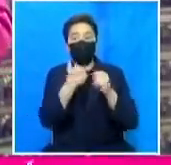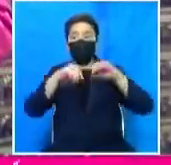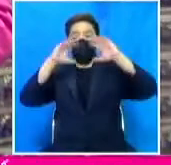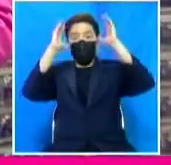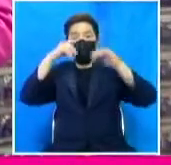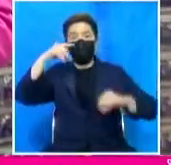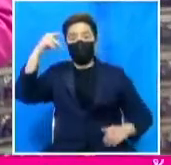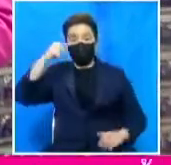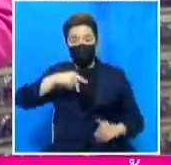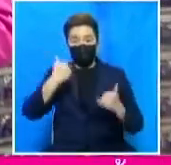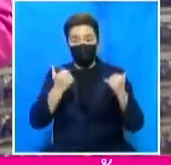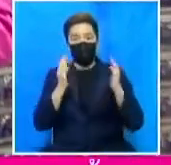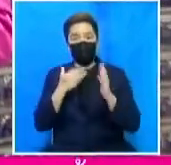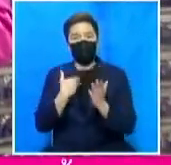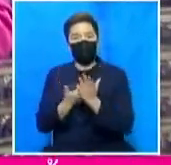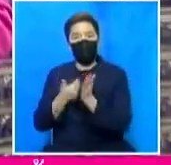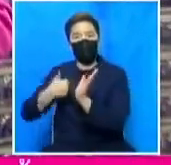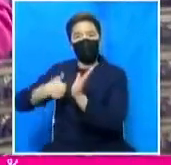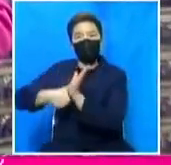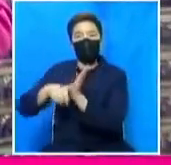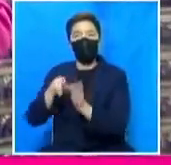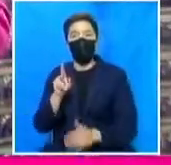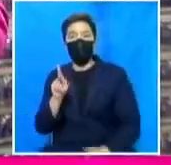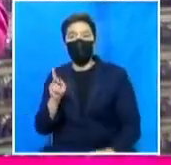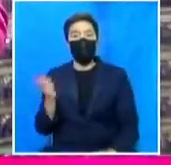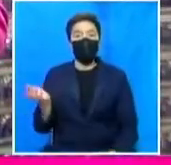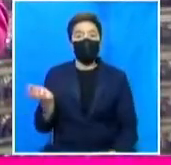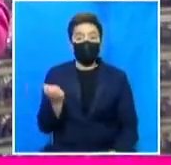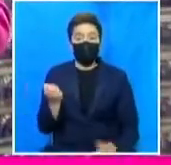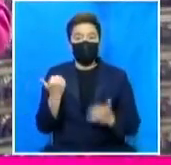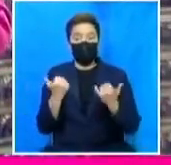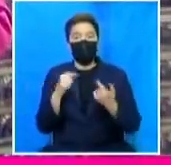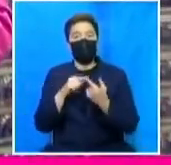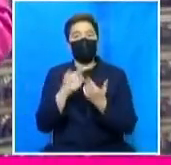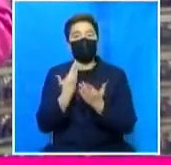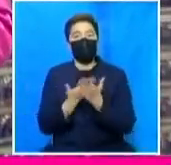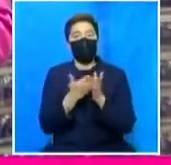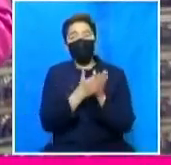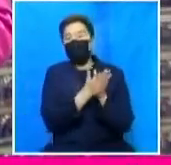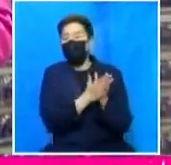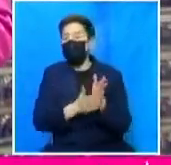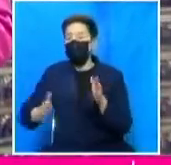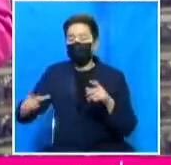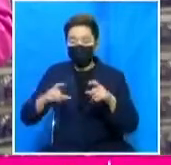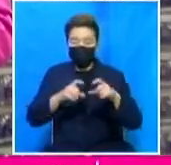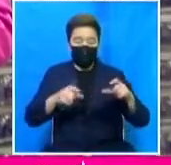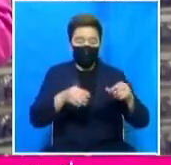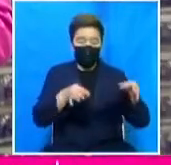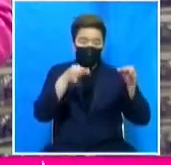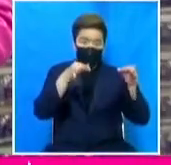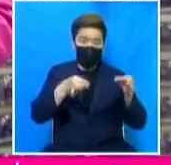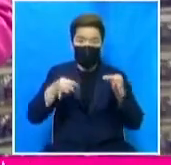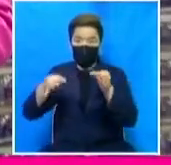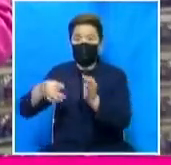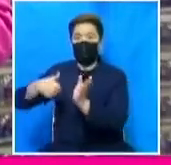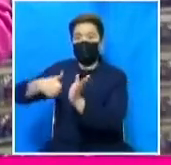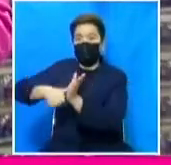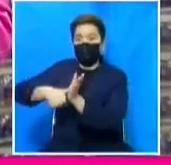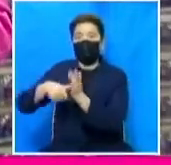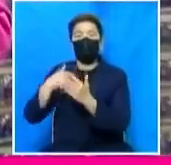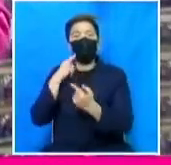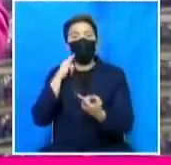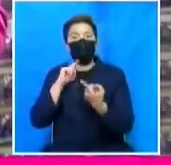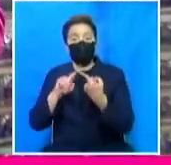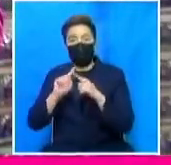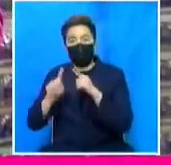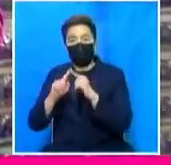นี้สำหรับลูกค้าที่ขอกู้สินเชื่อชีวิตสุขสันต์กรณีเงินกู้ระยะยาวที่ใช้สลากออมสินพิเศษเป็นหลักประกันอนุมัติและเบิกจ่